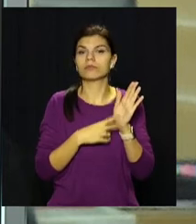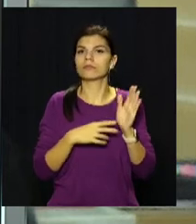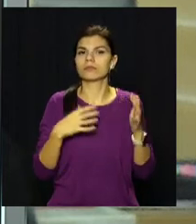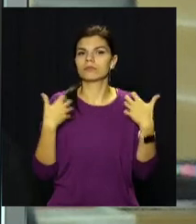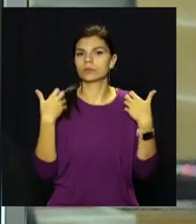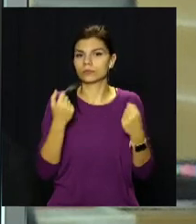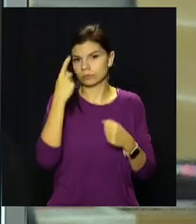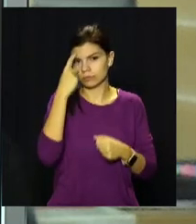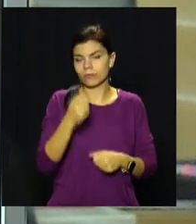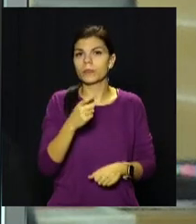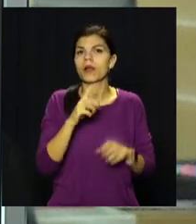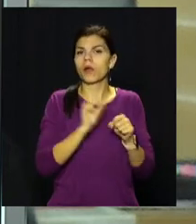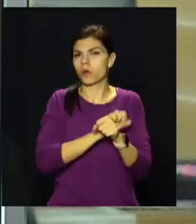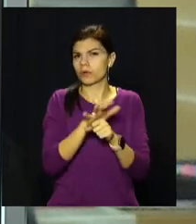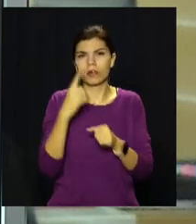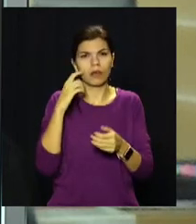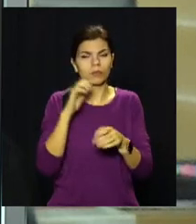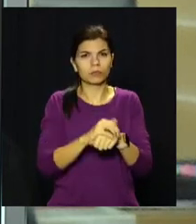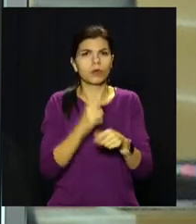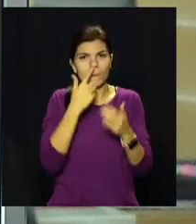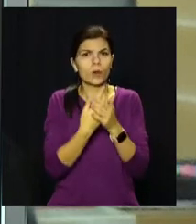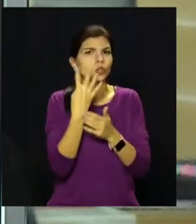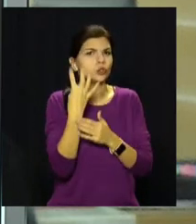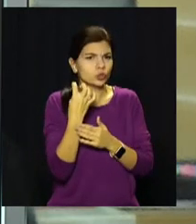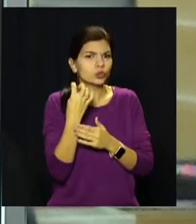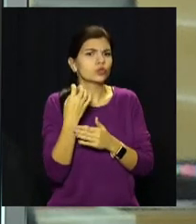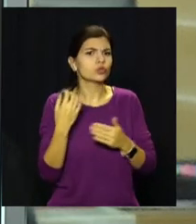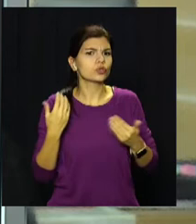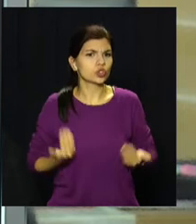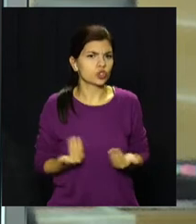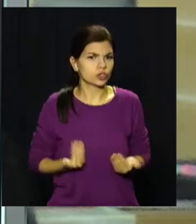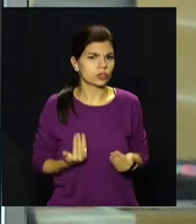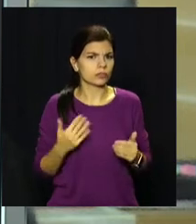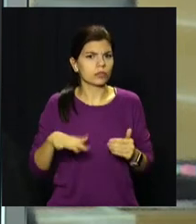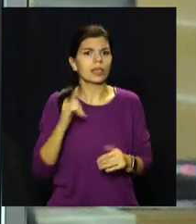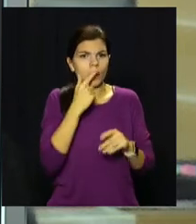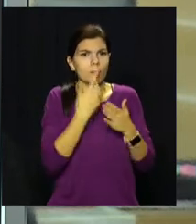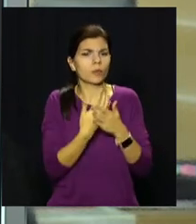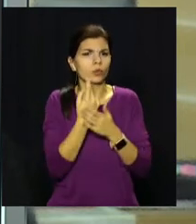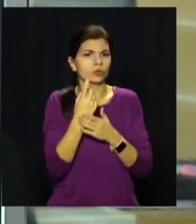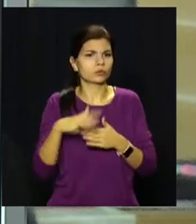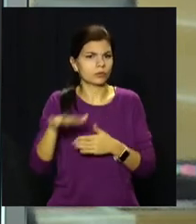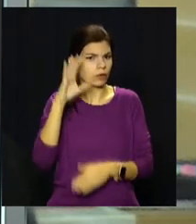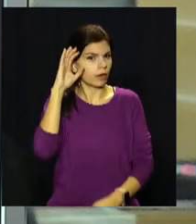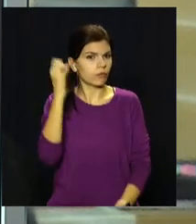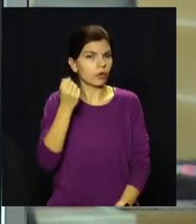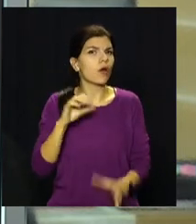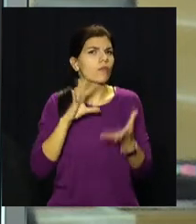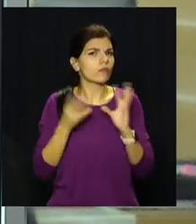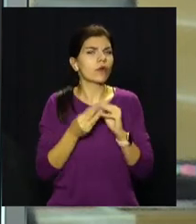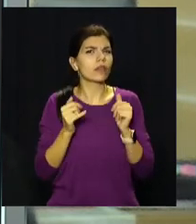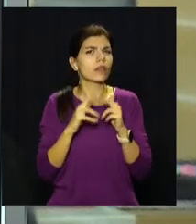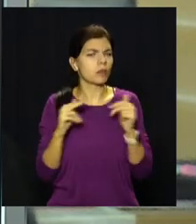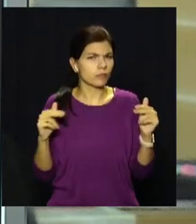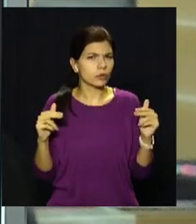департаменті охорони здоров'я. Коронавірус діагностували в понад 400 жителів Дніпра та більш ніж у сотні жителів Кривого Рогу. Загалом